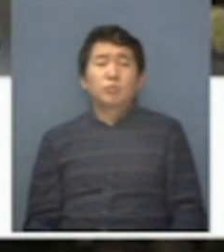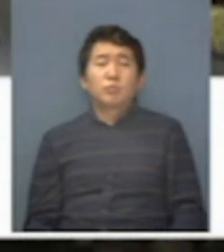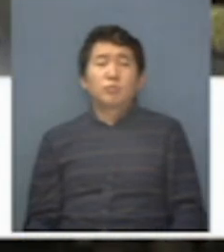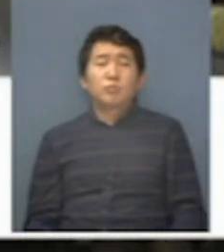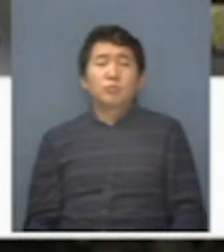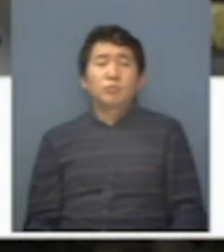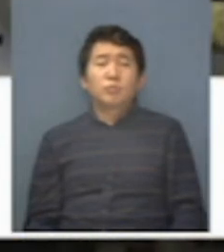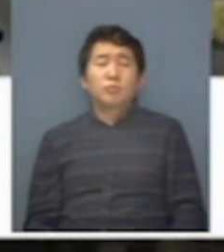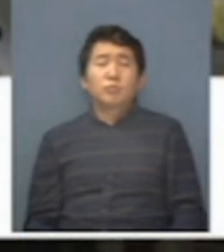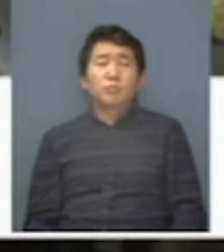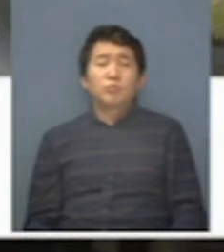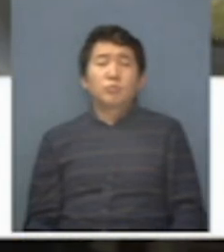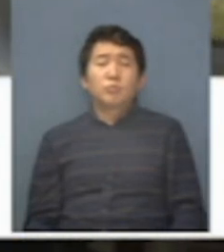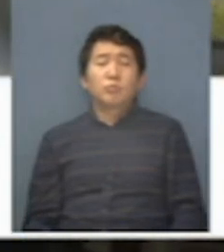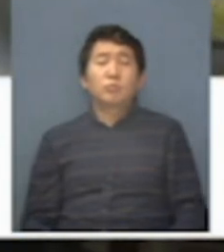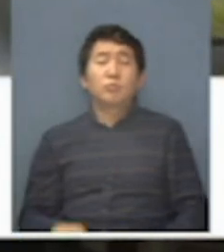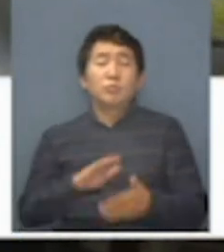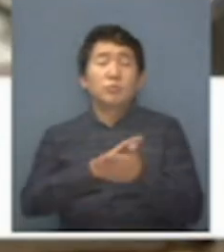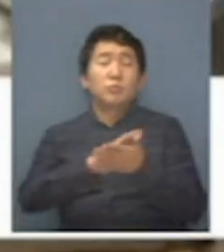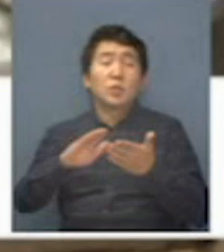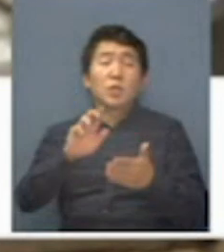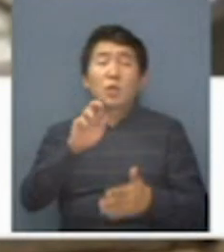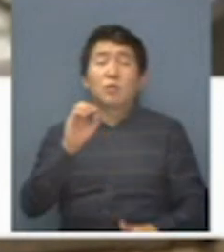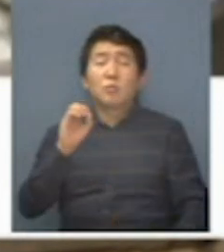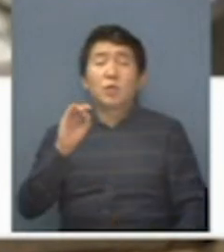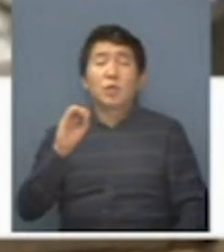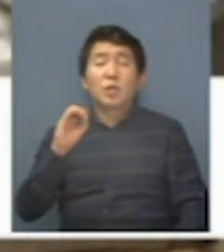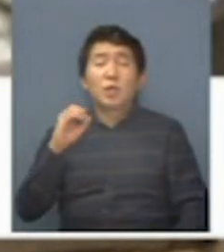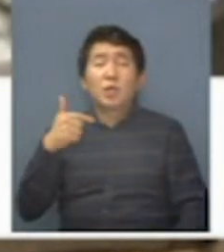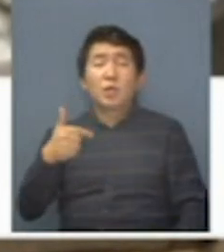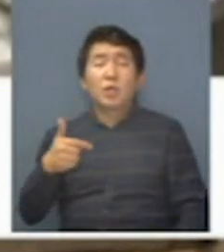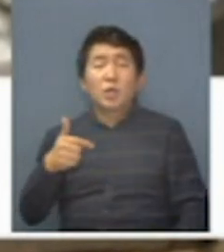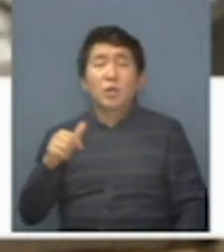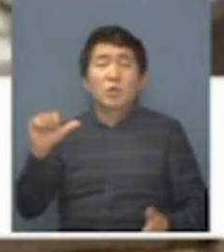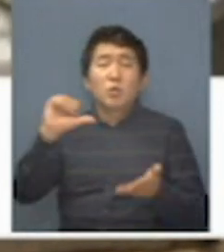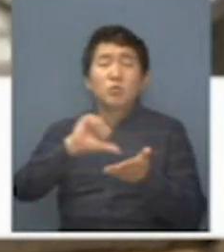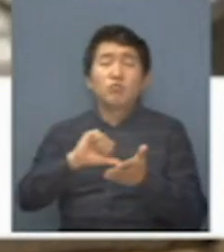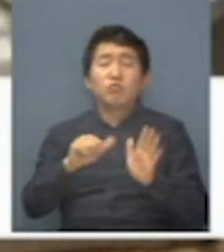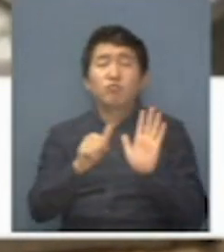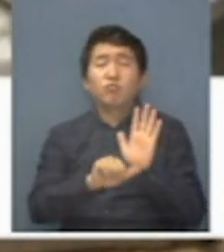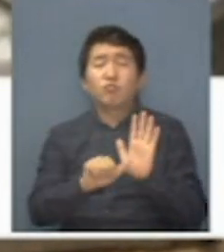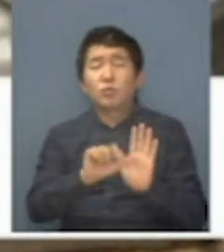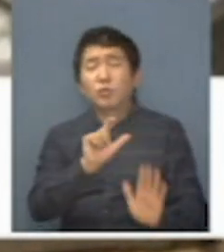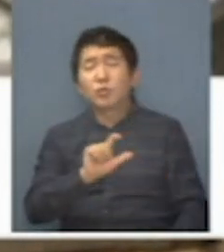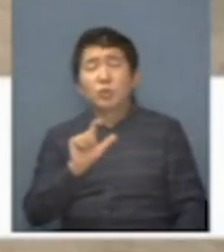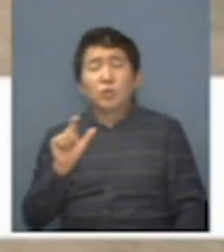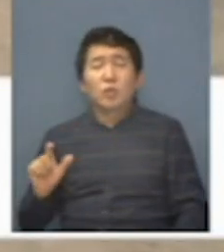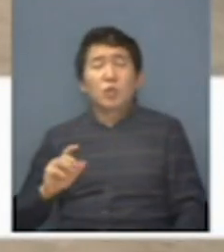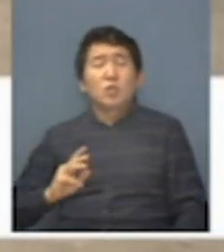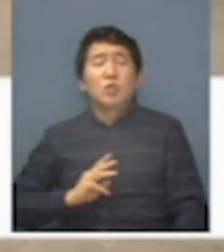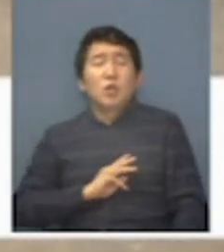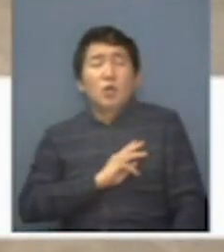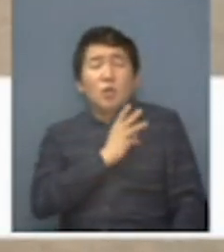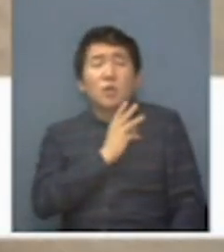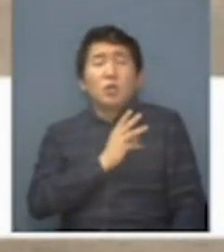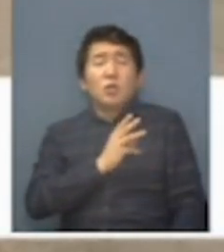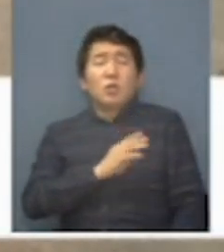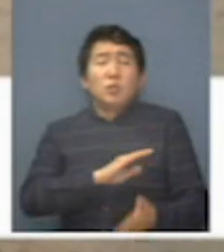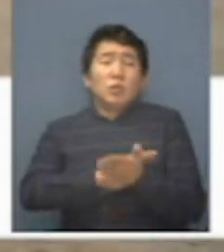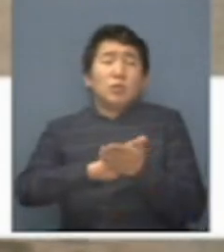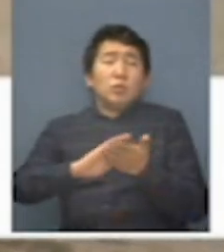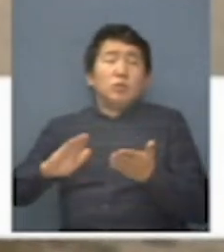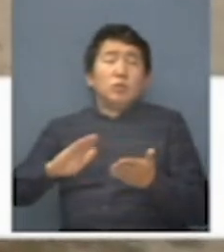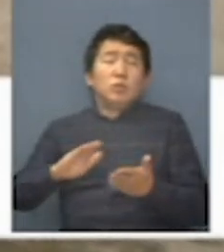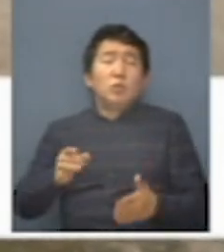В этот раз в акции «Чистый берег» в поселке Белоусовка приняли участие более 60 человек, желающих внести свою лепту в